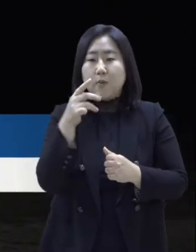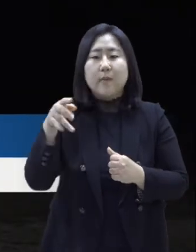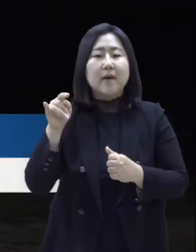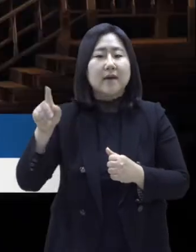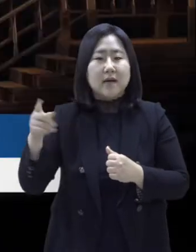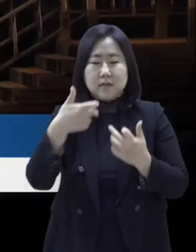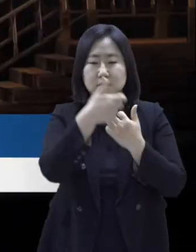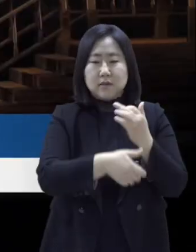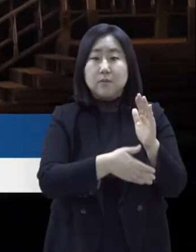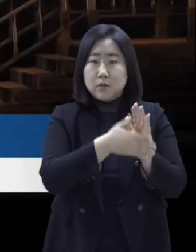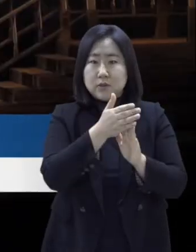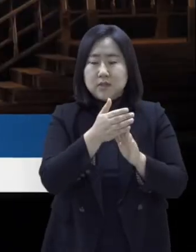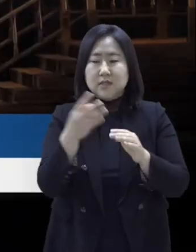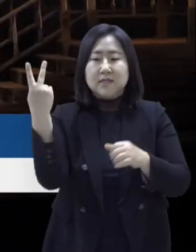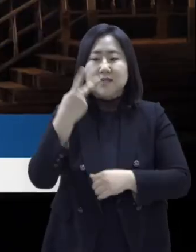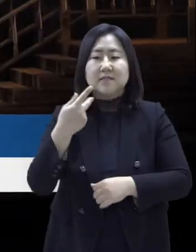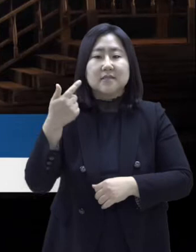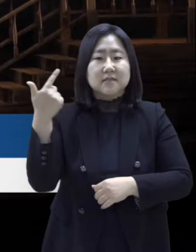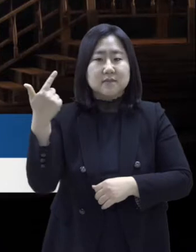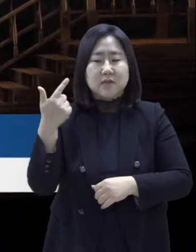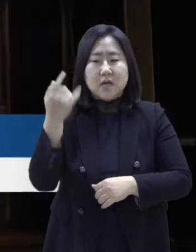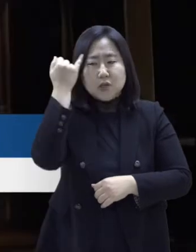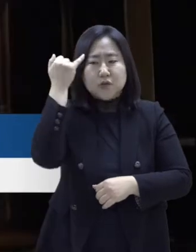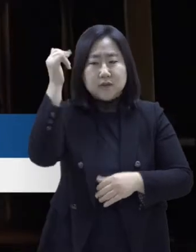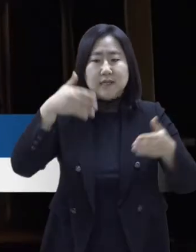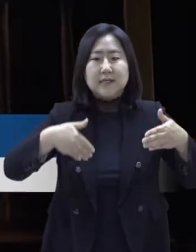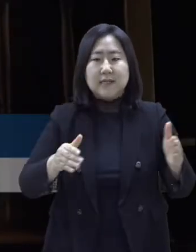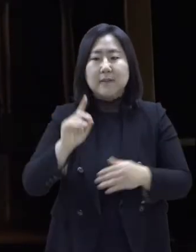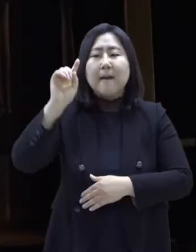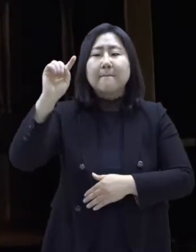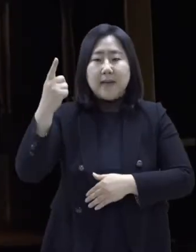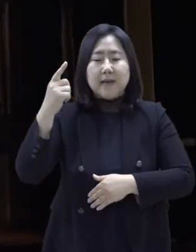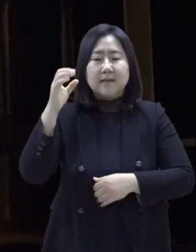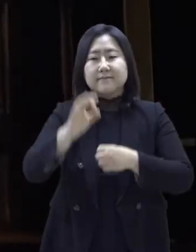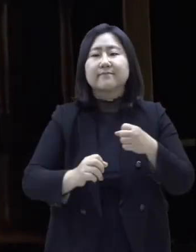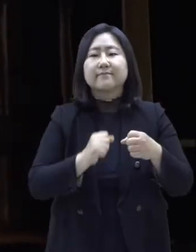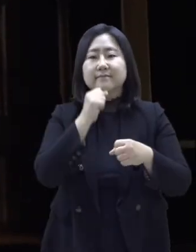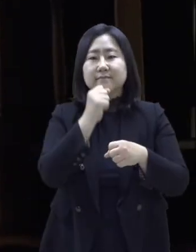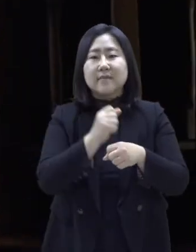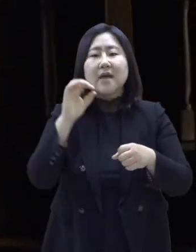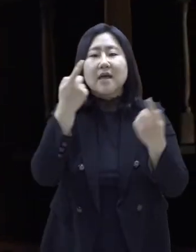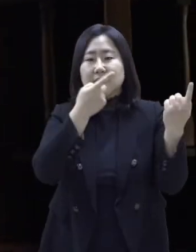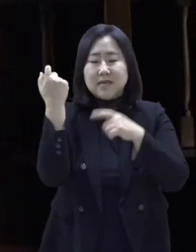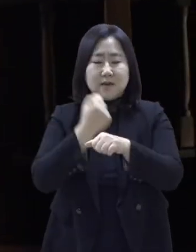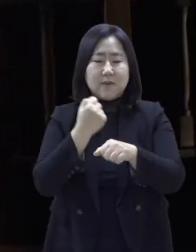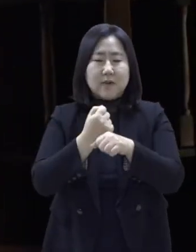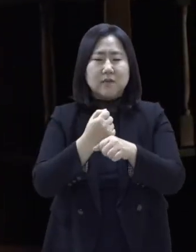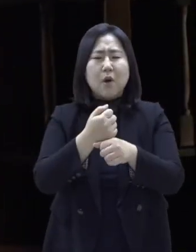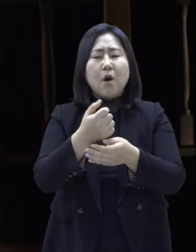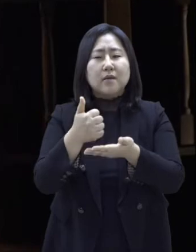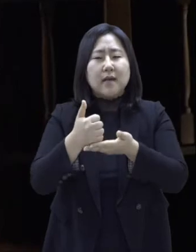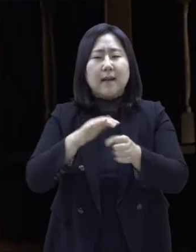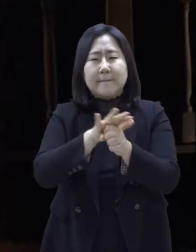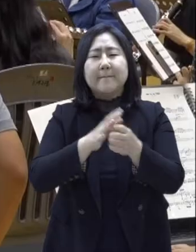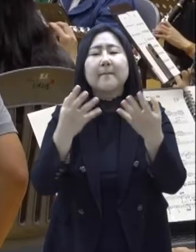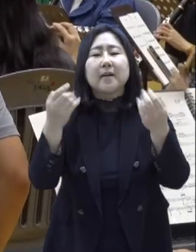이중섭은 서귀포시가 지난 2016년 이중섭 탄생 100주년 기념으로 제작해 관객들의 많은 사랑을 받아온